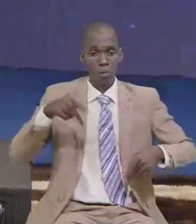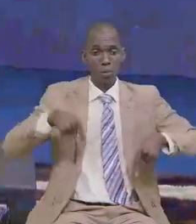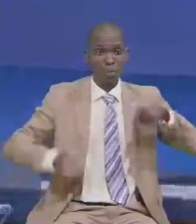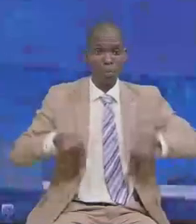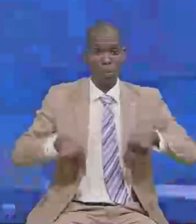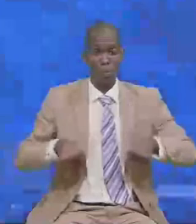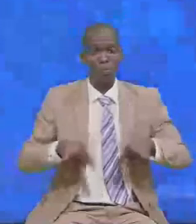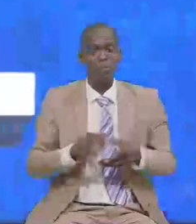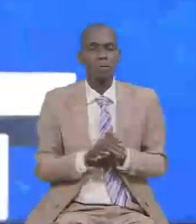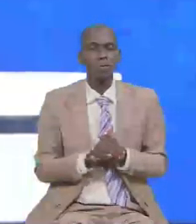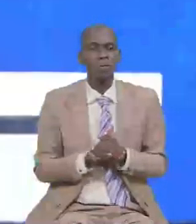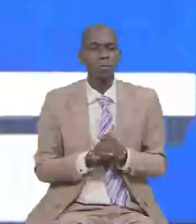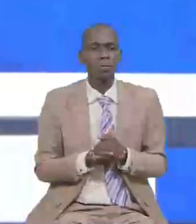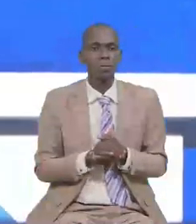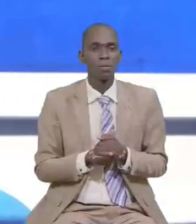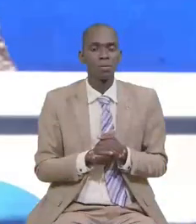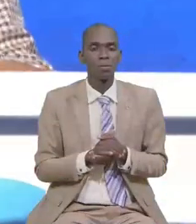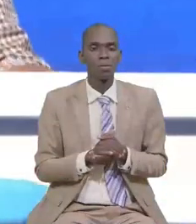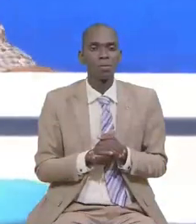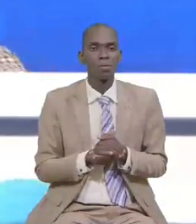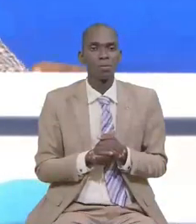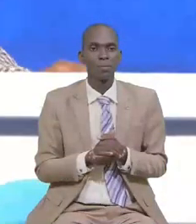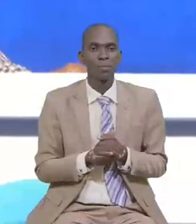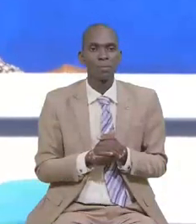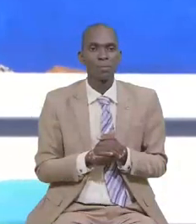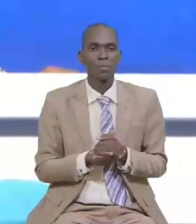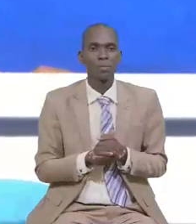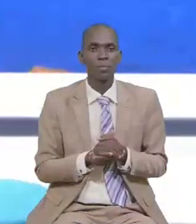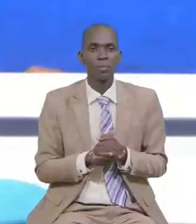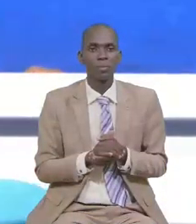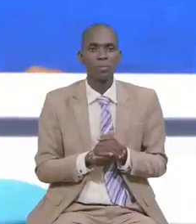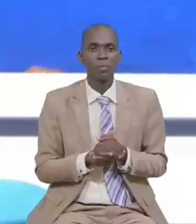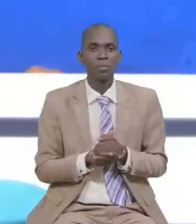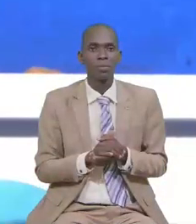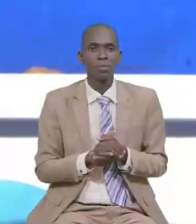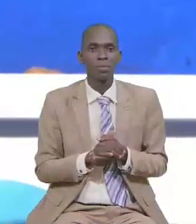péchés, je te l'ordonne, dit-il au paralytique.